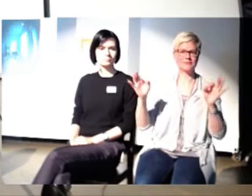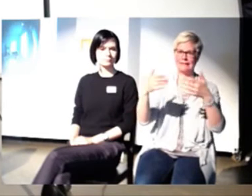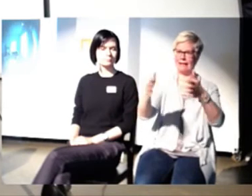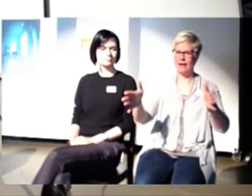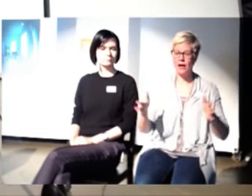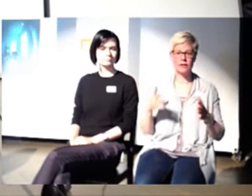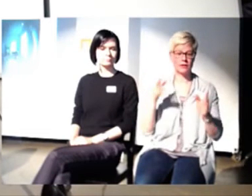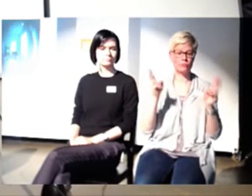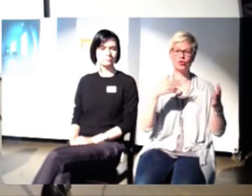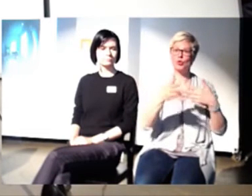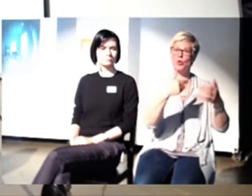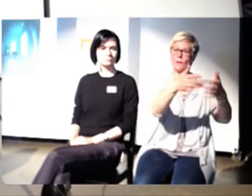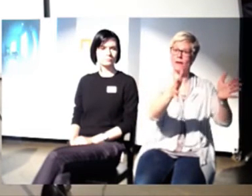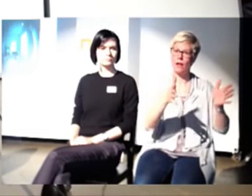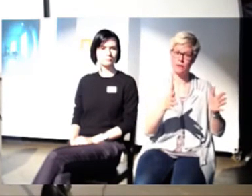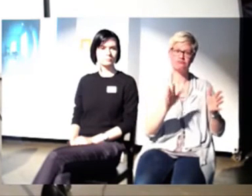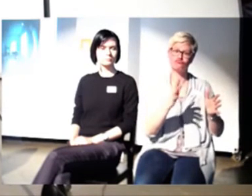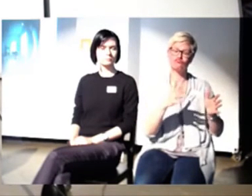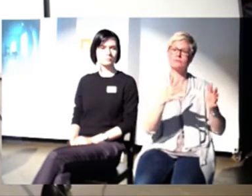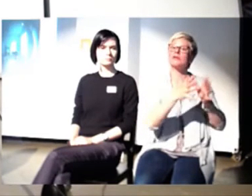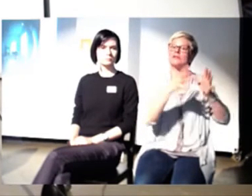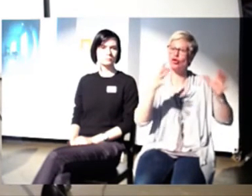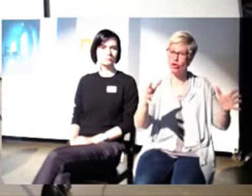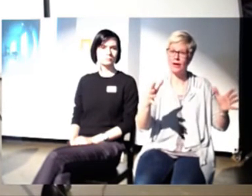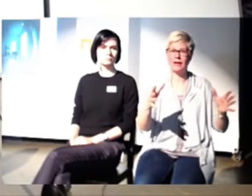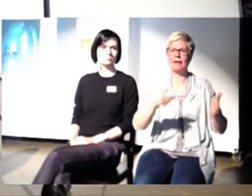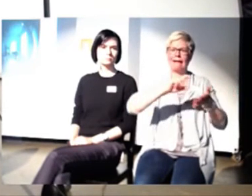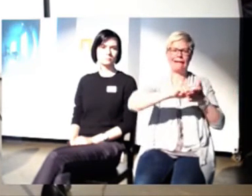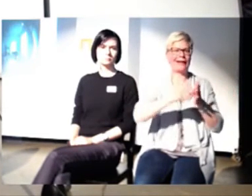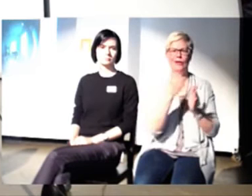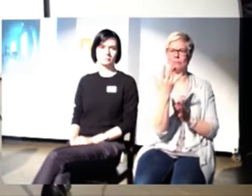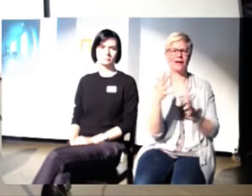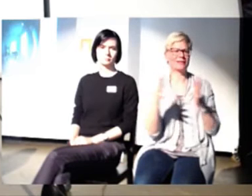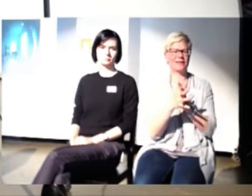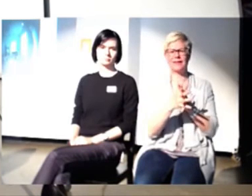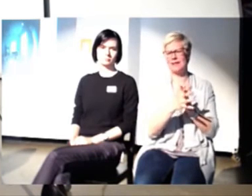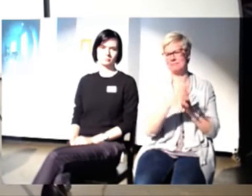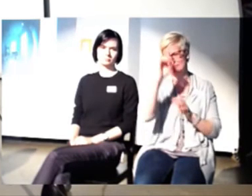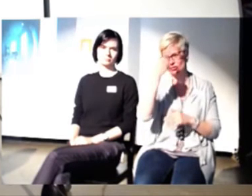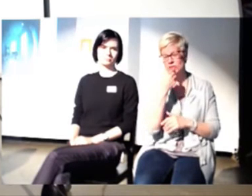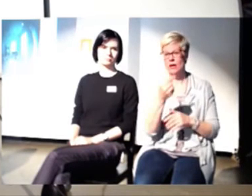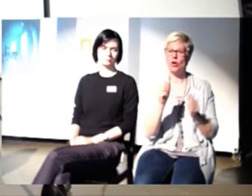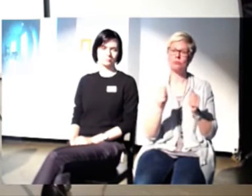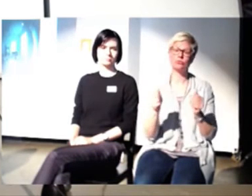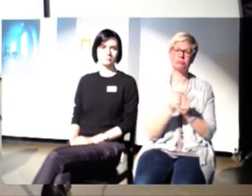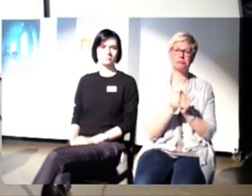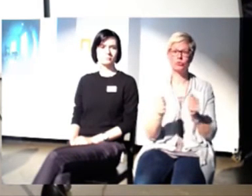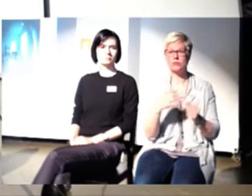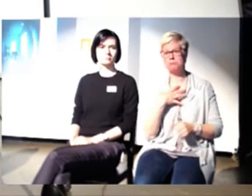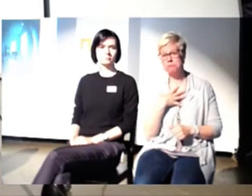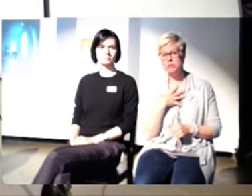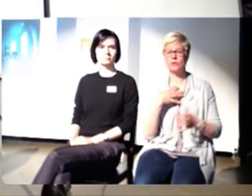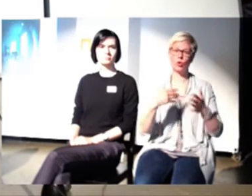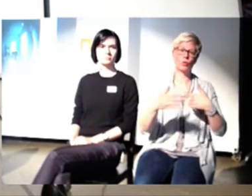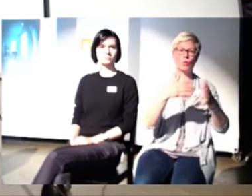myös nämä työtilat on aika isoja. En nyt osaa tarkkoja neljän määriä sanoa, mutta veikkaisin, että työtilat pelkästään on